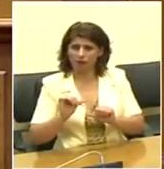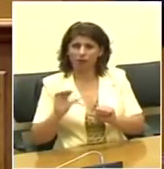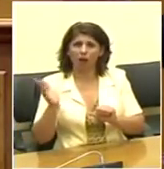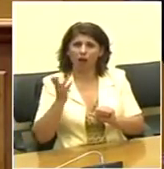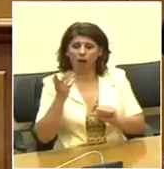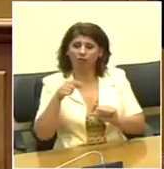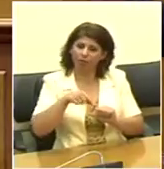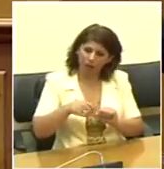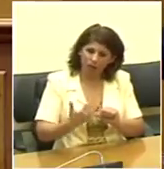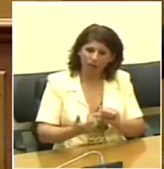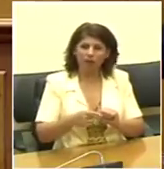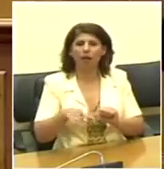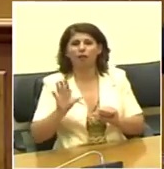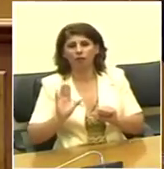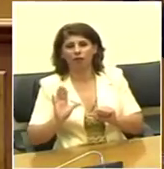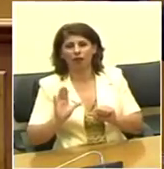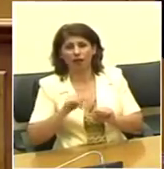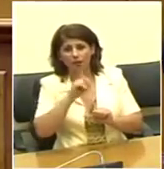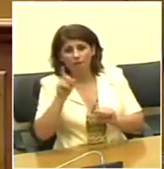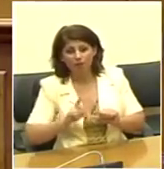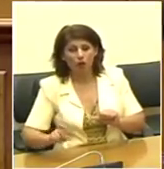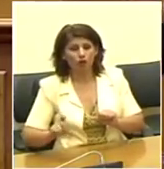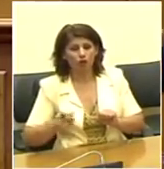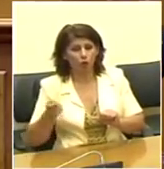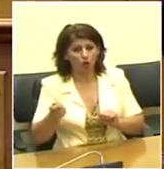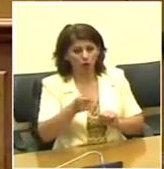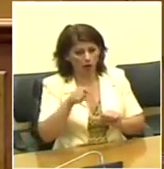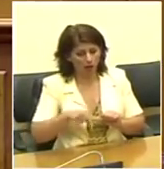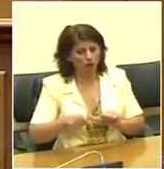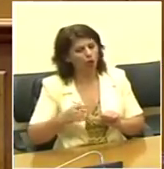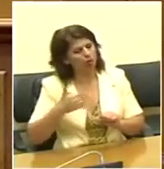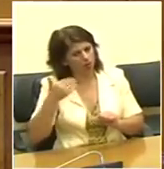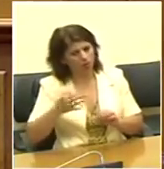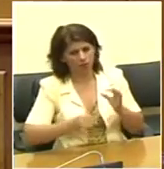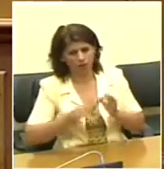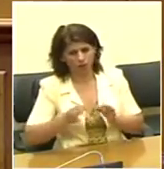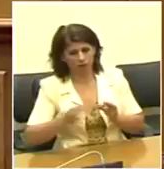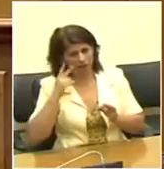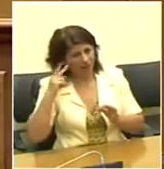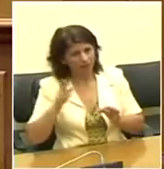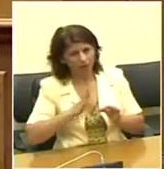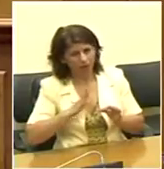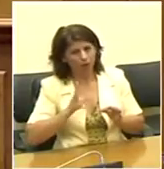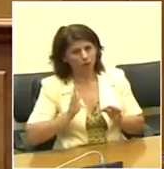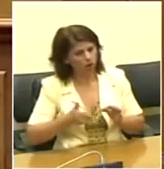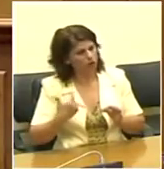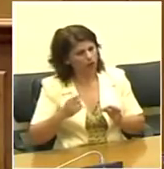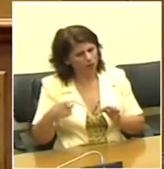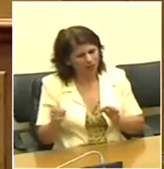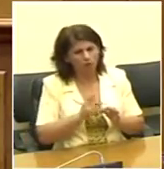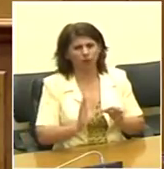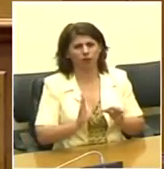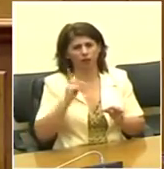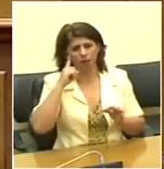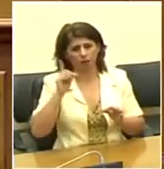δεν θα είναι βιώσιμο το χρέος. Γιατί αυτό είναι κάτι που θα το συζητήσουμε και έξυπνοι άνθρωποι μπορεί να έχουν διαφορετική άποψη.